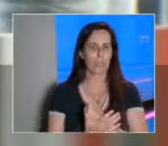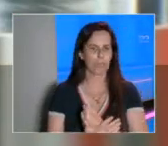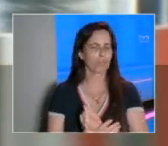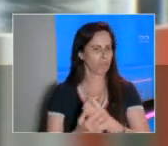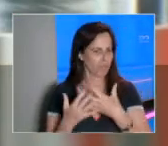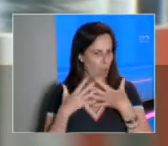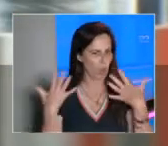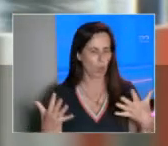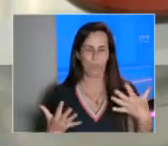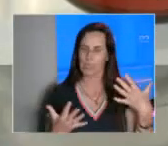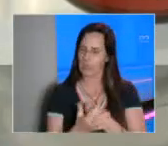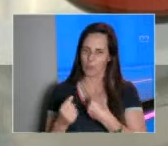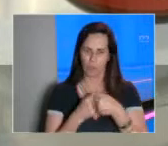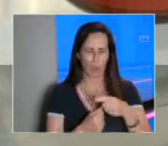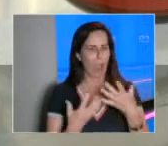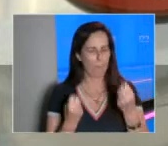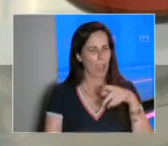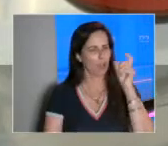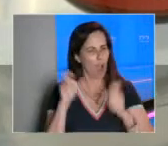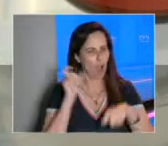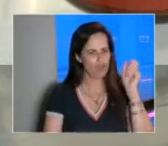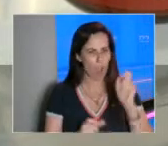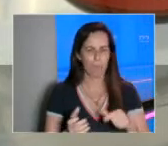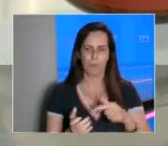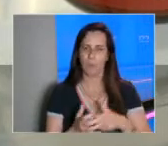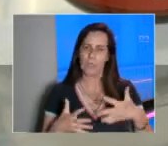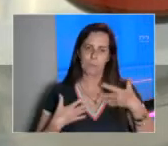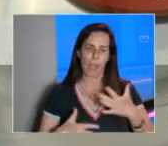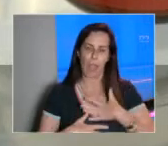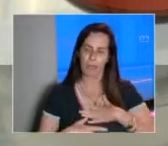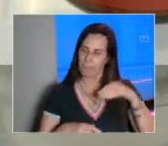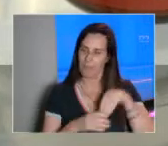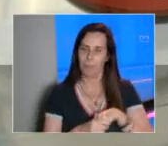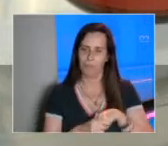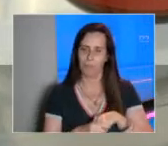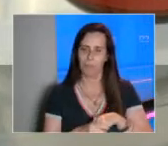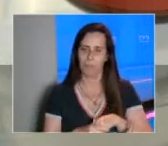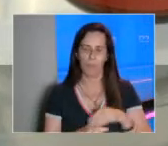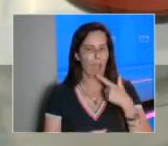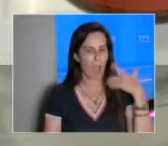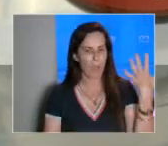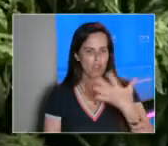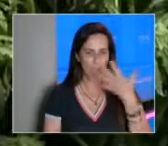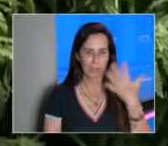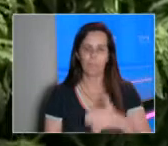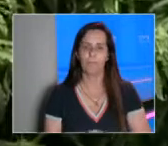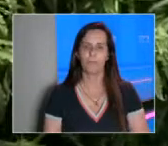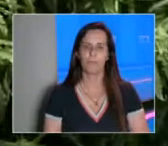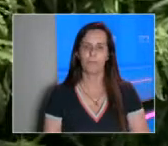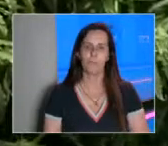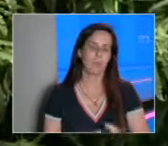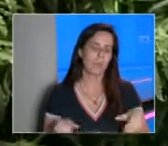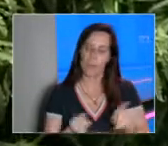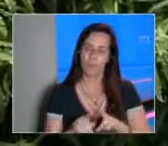משמעותי, הישג שנאבקים עליו לא מעט אנשים, לשמחתי אני ביניהם, כבר לא מעט שנים,